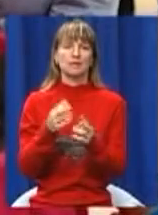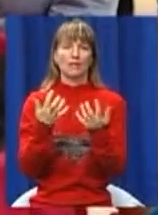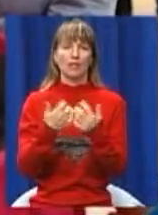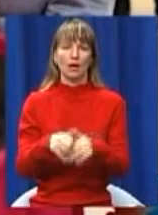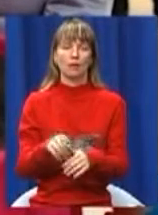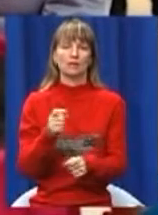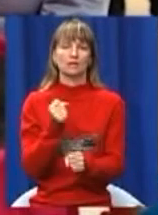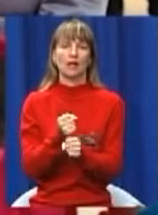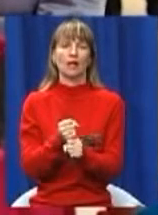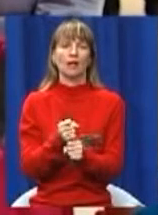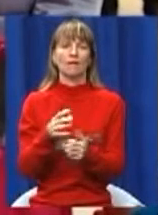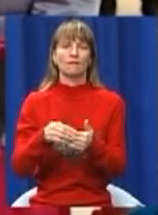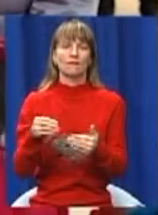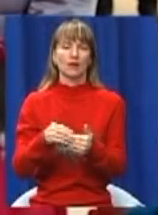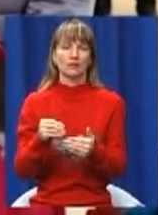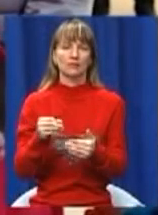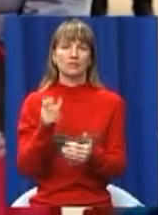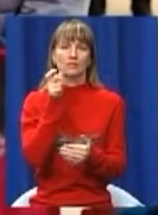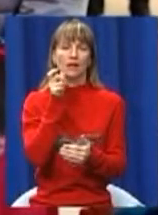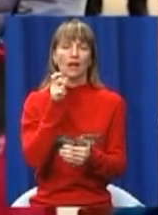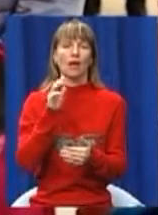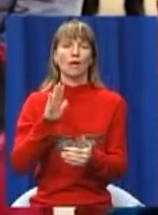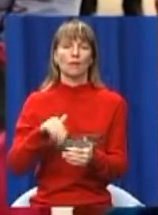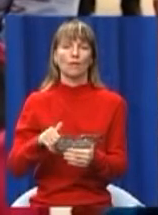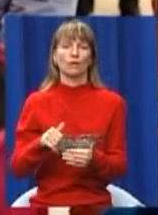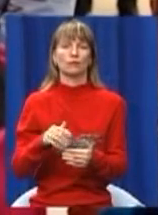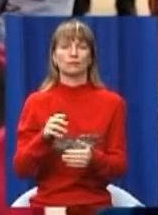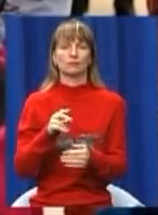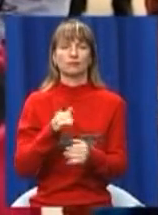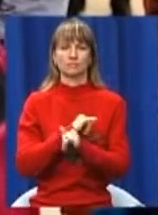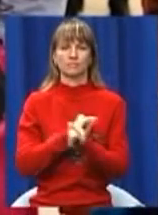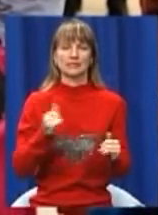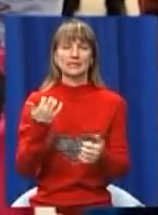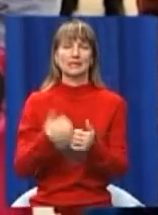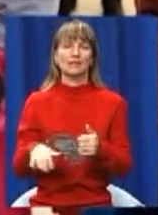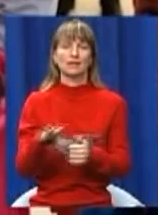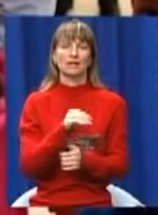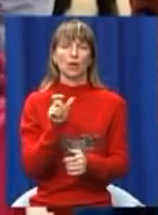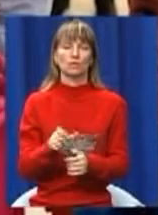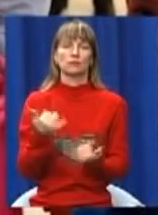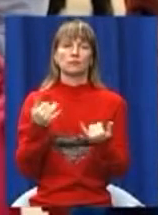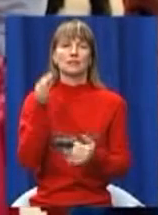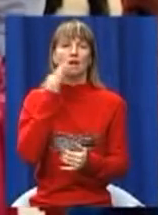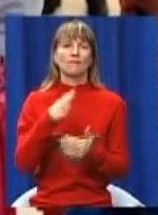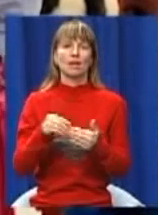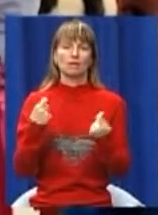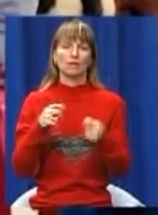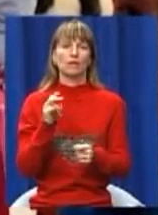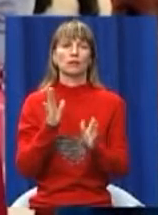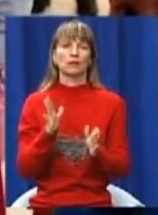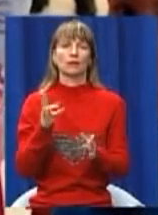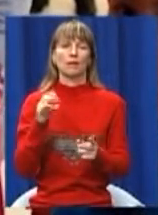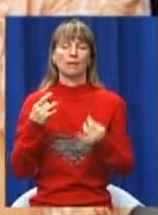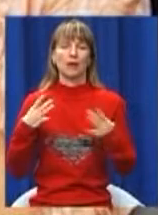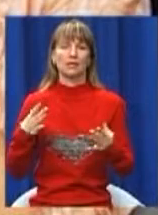цукру, а вже згодом набула популярності серед усіх верст населення. Сьогодні солодка вата продається не лише на свята та на